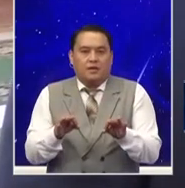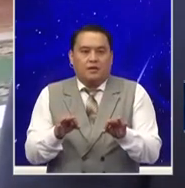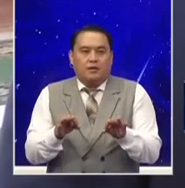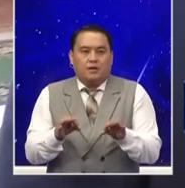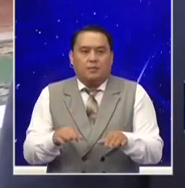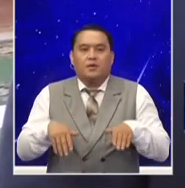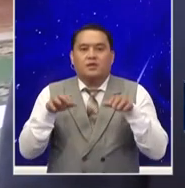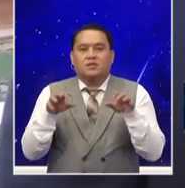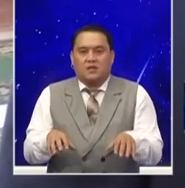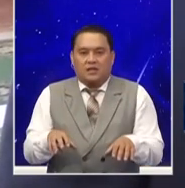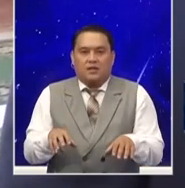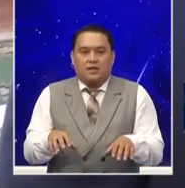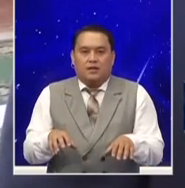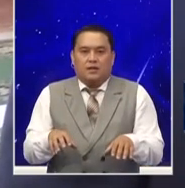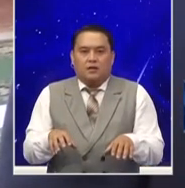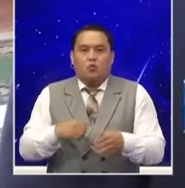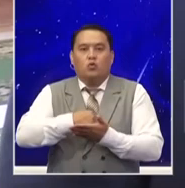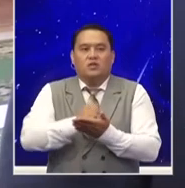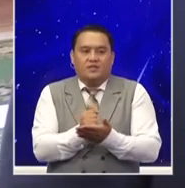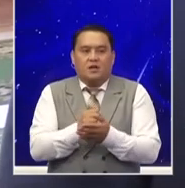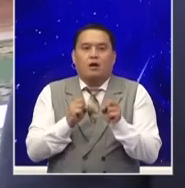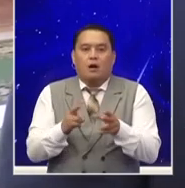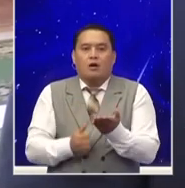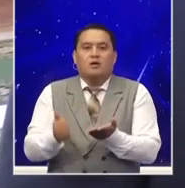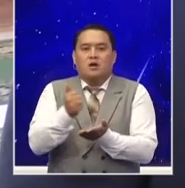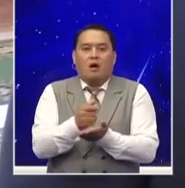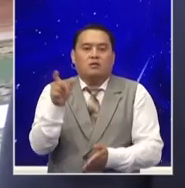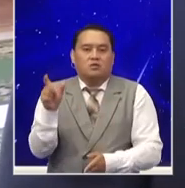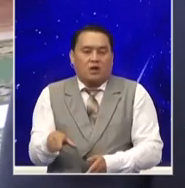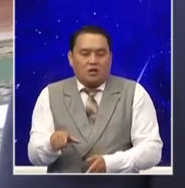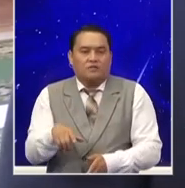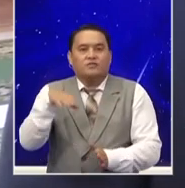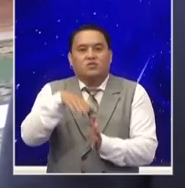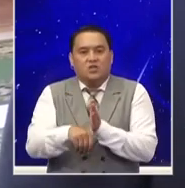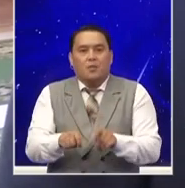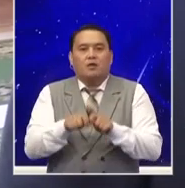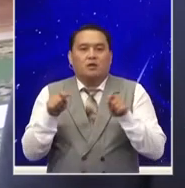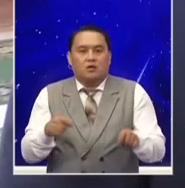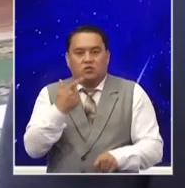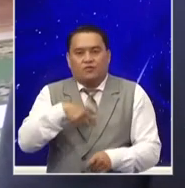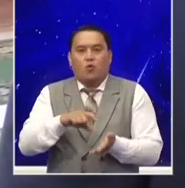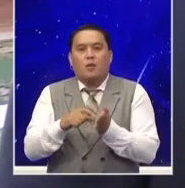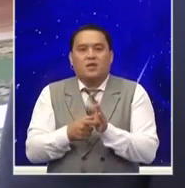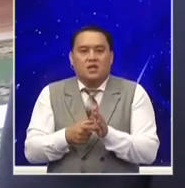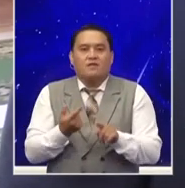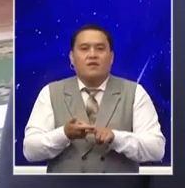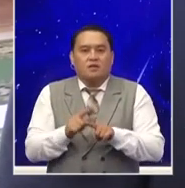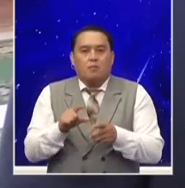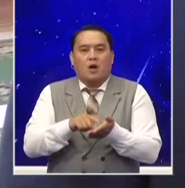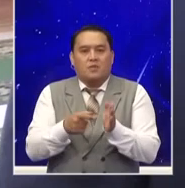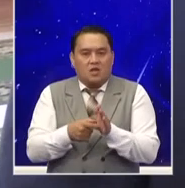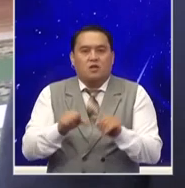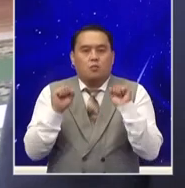и председатель утверждает его как кандидата. После этого у него в системе открывается свой кабинет. В этом кабинете он